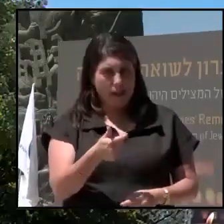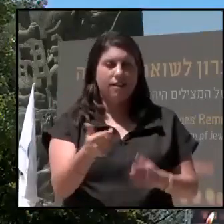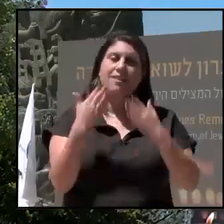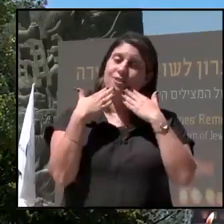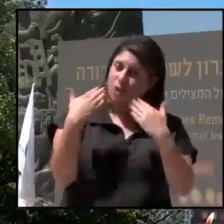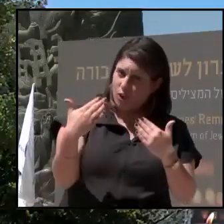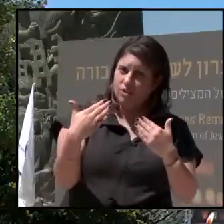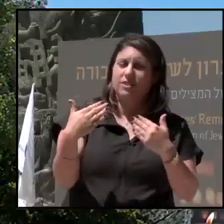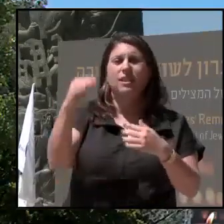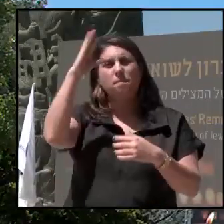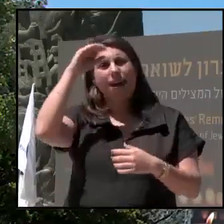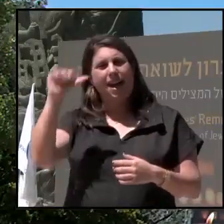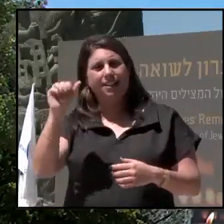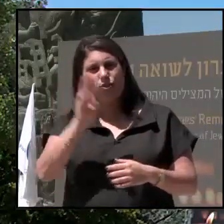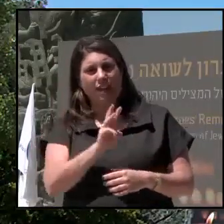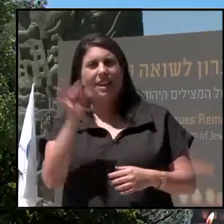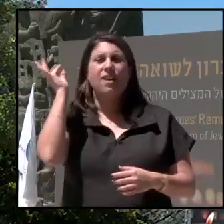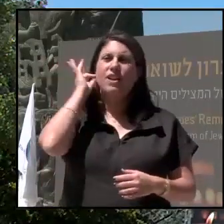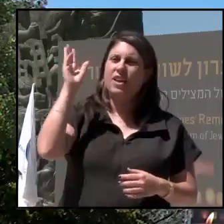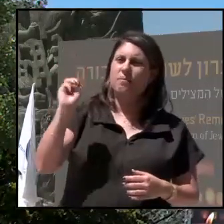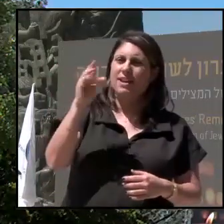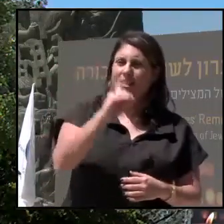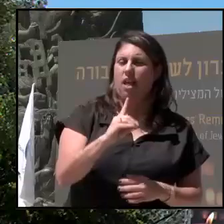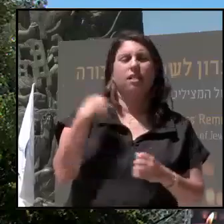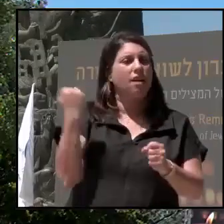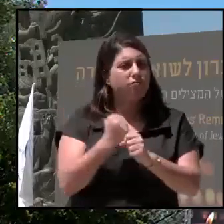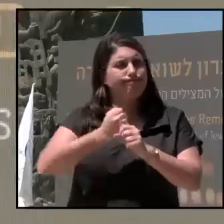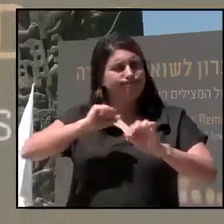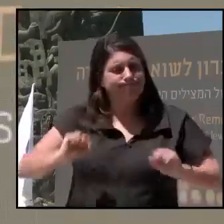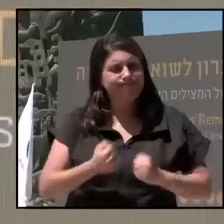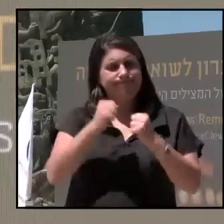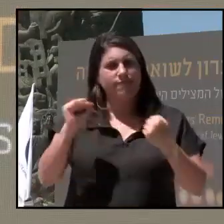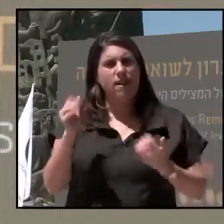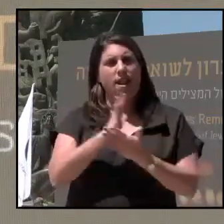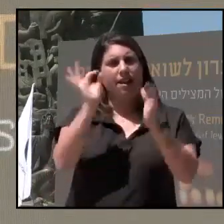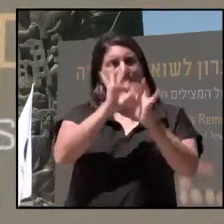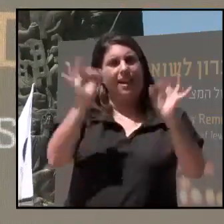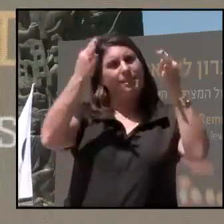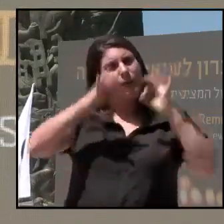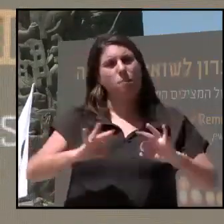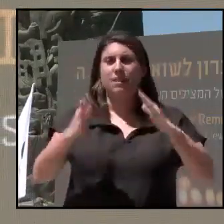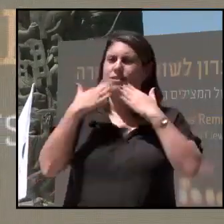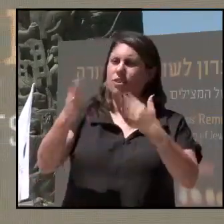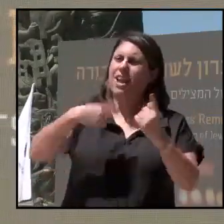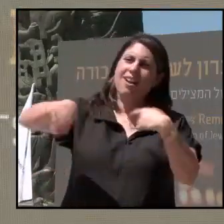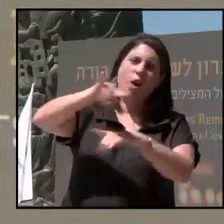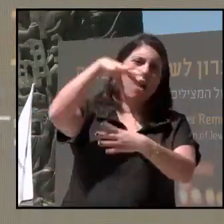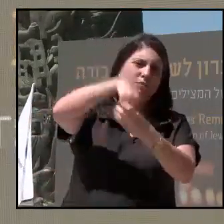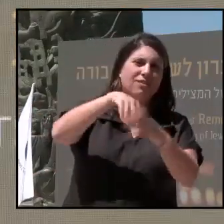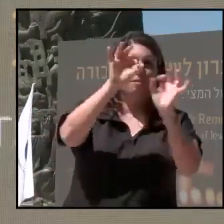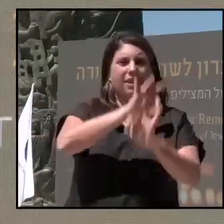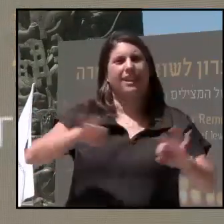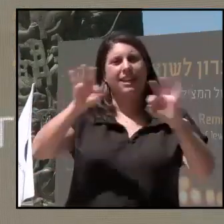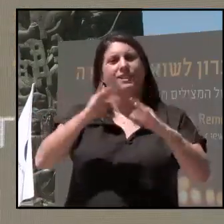תודות למר אלן שניידר ולגברת מעיין דהן שעמלו והכינו את הטקס המכובד הזה. תודה לכל המשתתפים